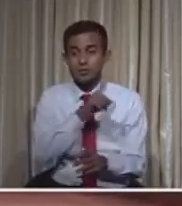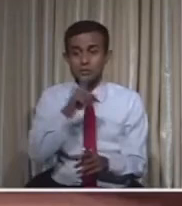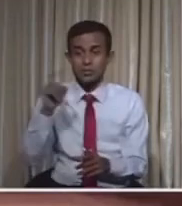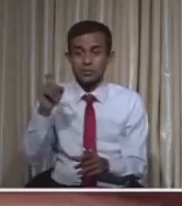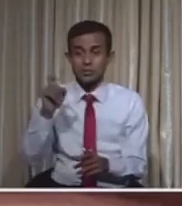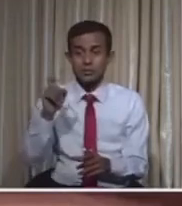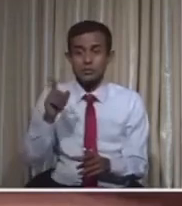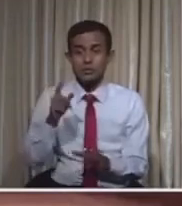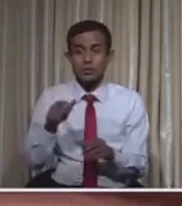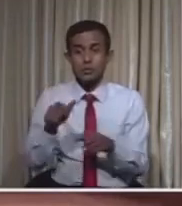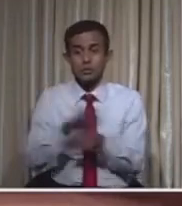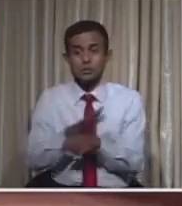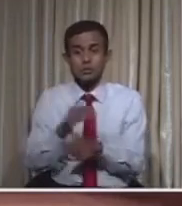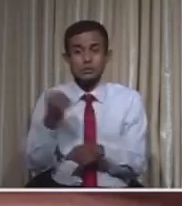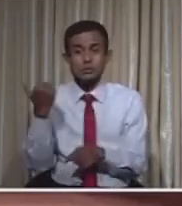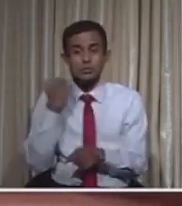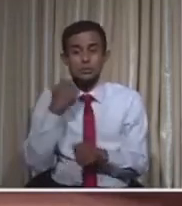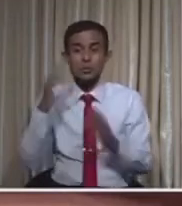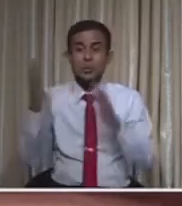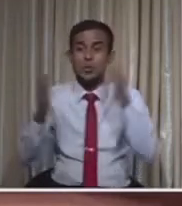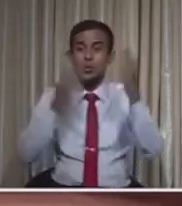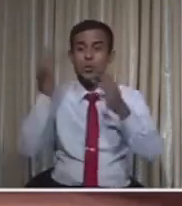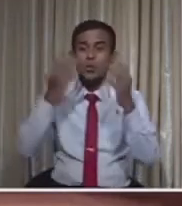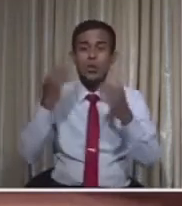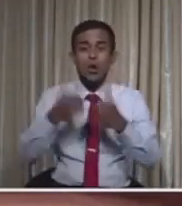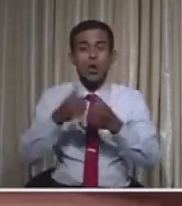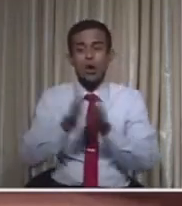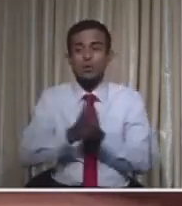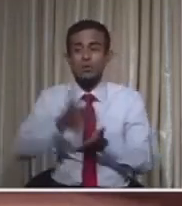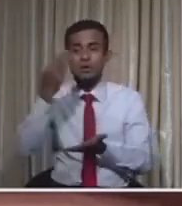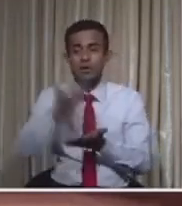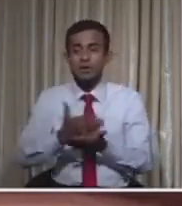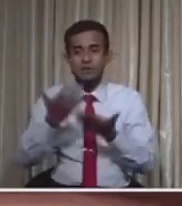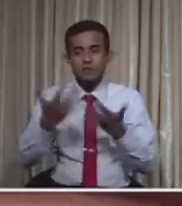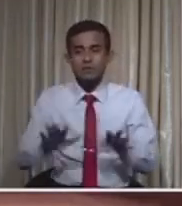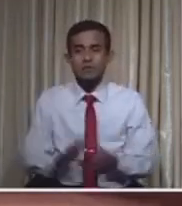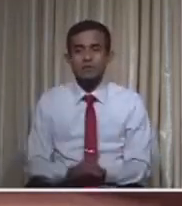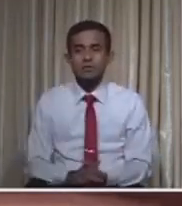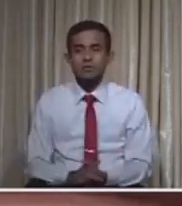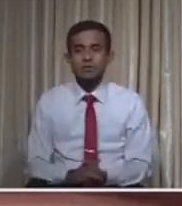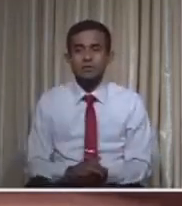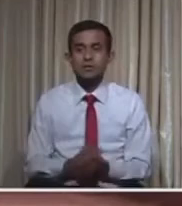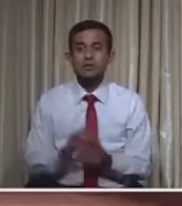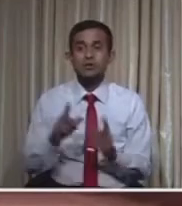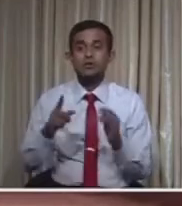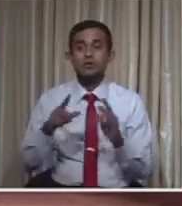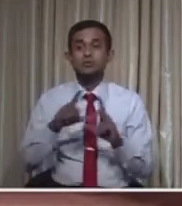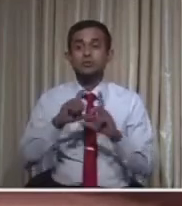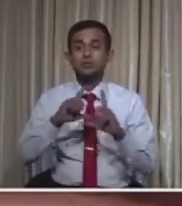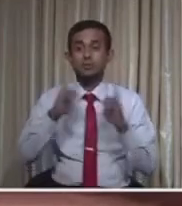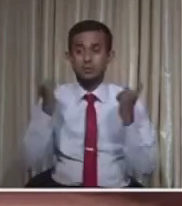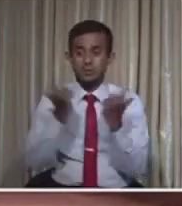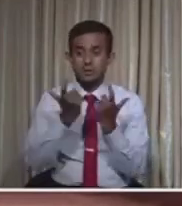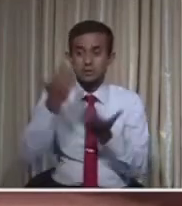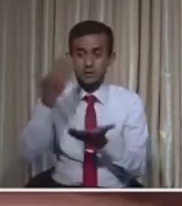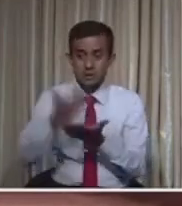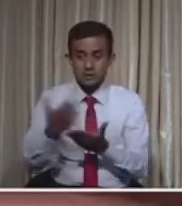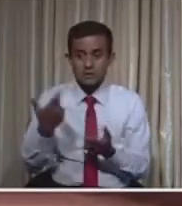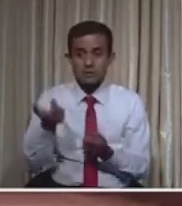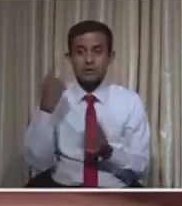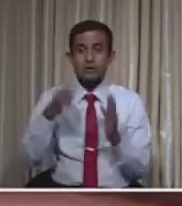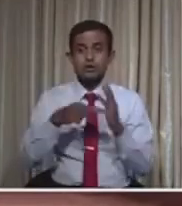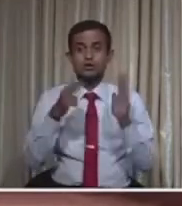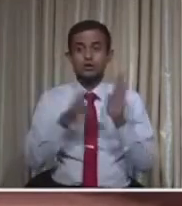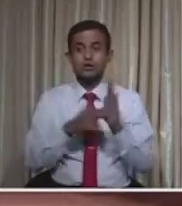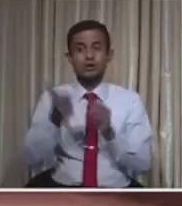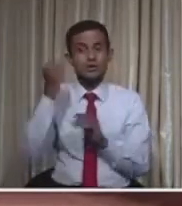ගත්තාම කොරෝනා නිසා මුළු ජාත්‍යන්තර සමුළු ඒවා ඔක්කොම නැවතුණා. පොදු රාජ්‍ය මණ්ඩල නැවතුණා. ගිය අවුරුද්දේ UN එක තිබුණේ